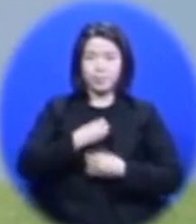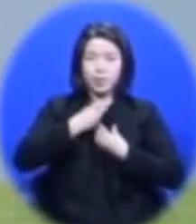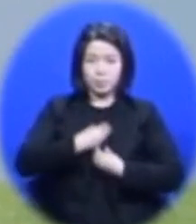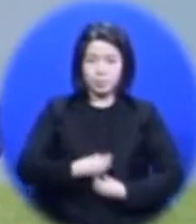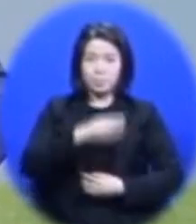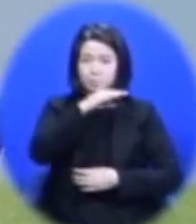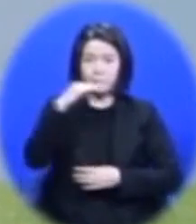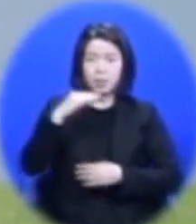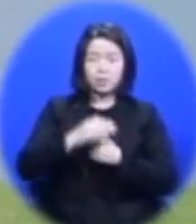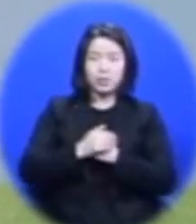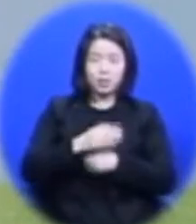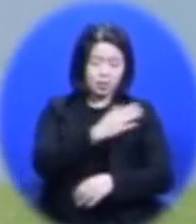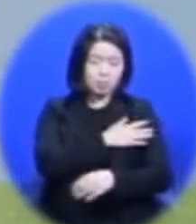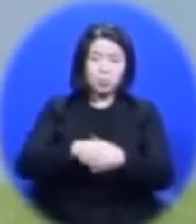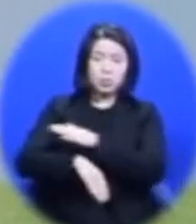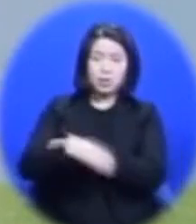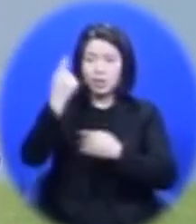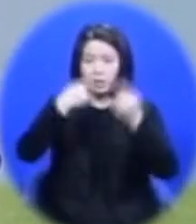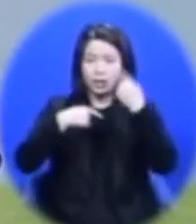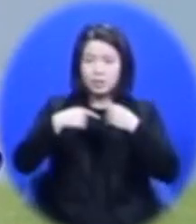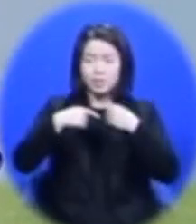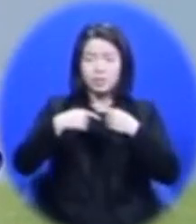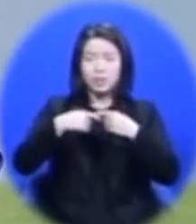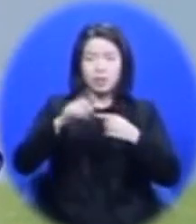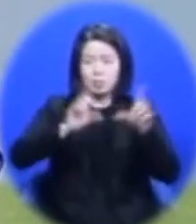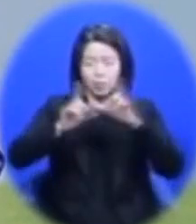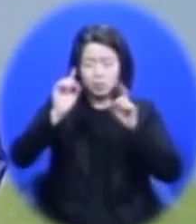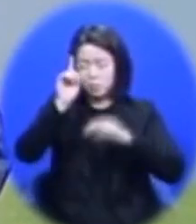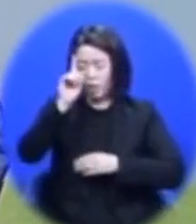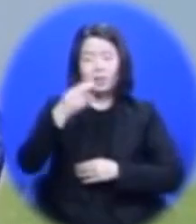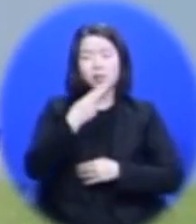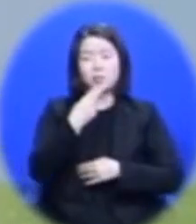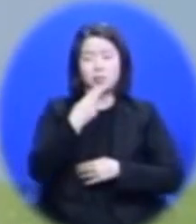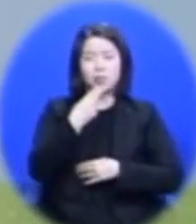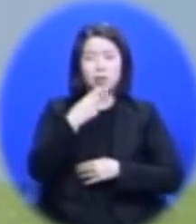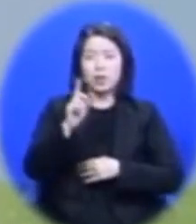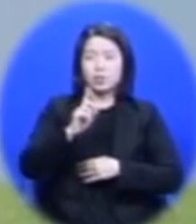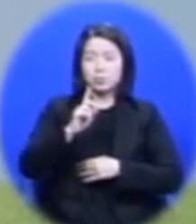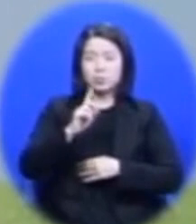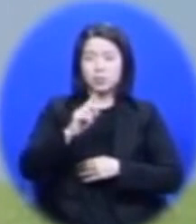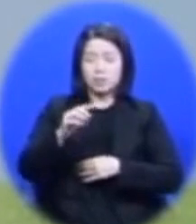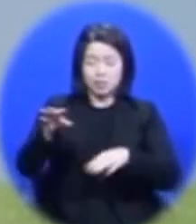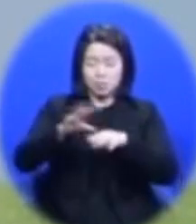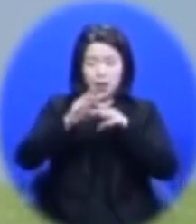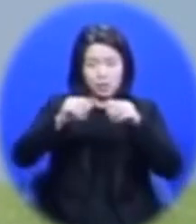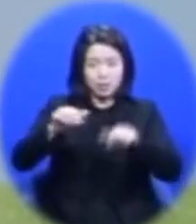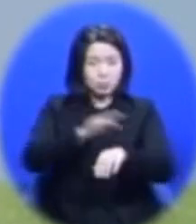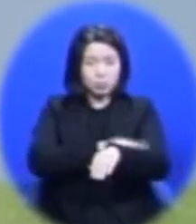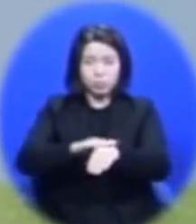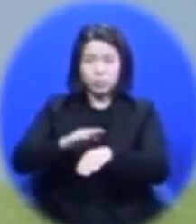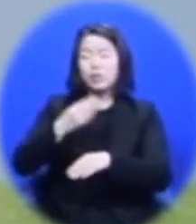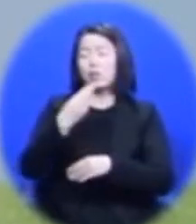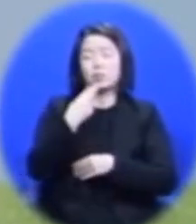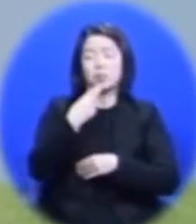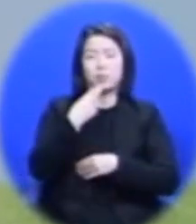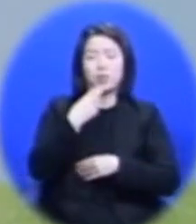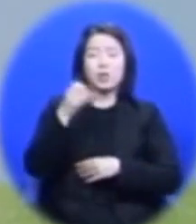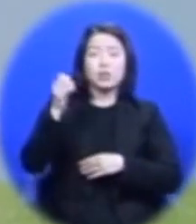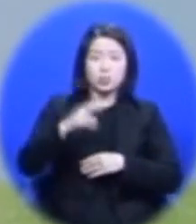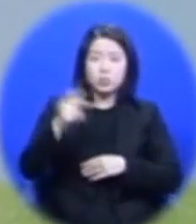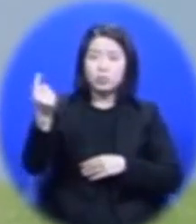매시고, 뭐 어디 다친 흔적이 하나도 없어요. 어디 뭐 흙이 묻은 것도 없어요. 그러고는